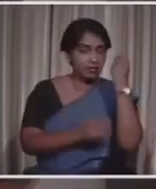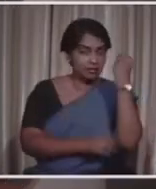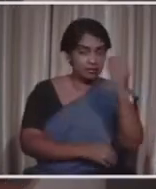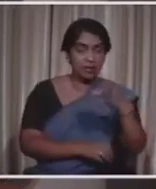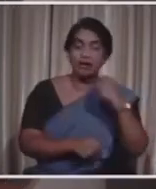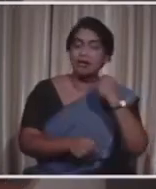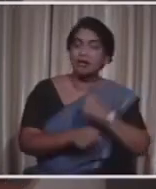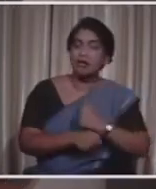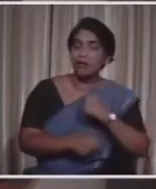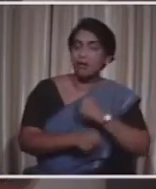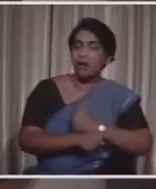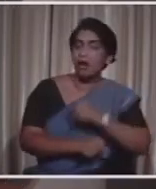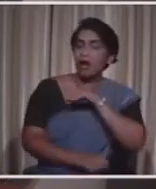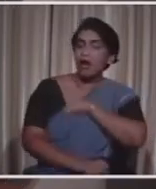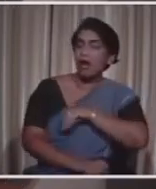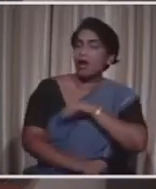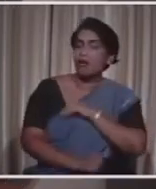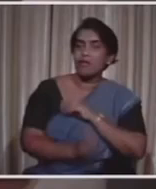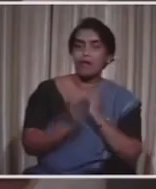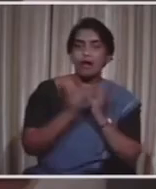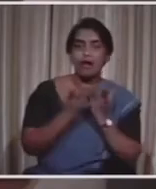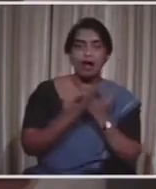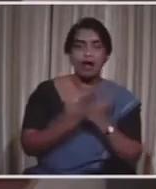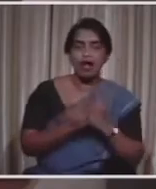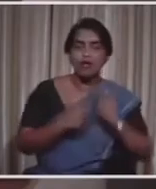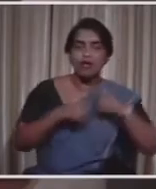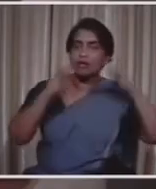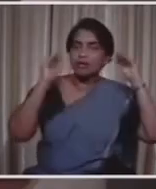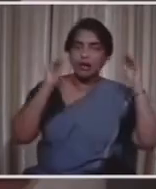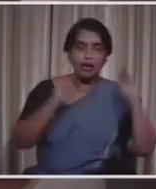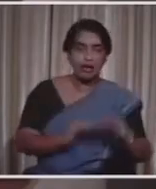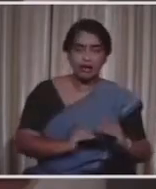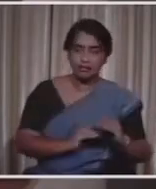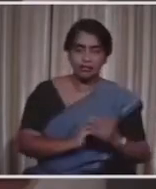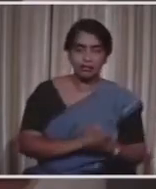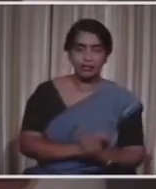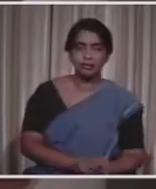රජයේ ආදායම කොපමණ ප්‍රමාණයකින් අඩු වුණාද?